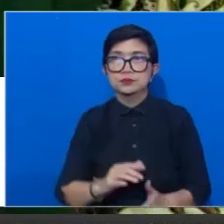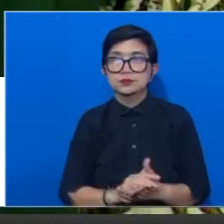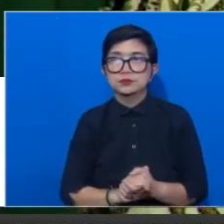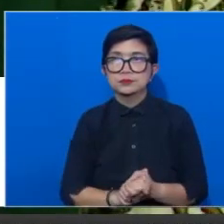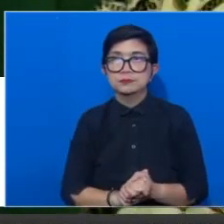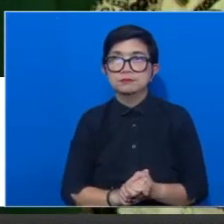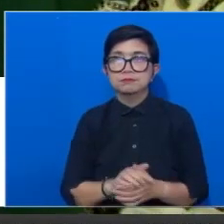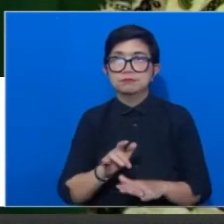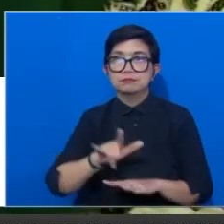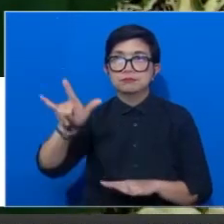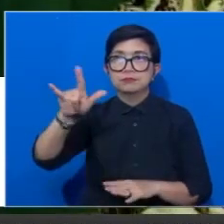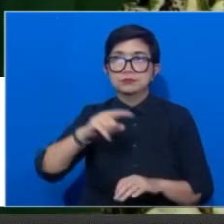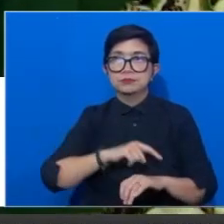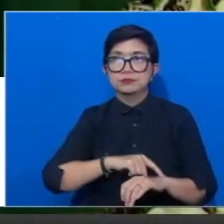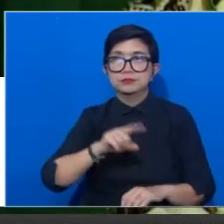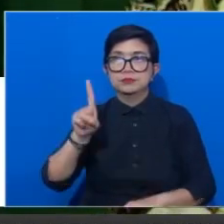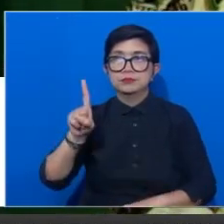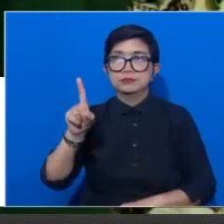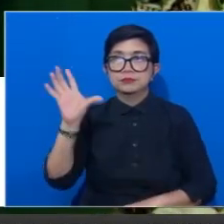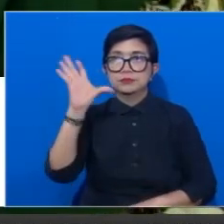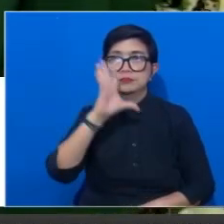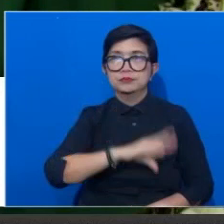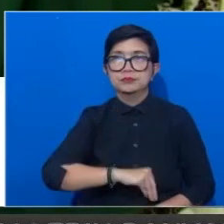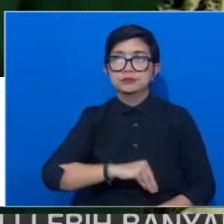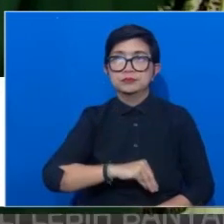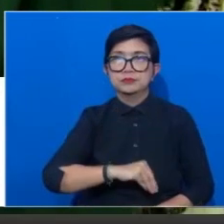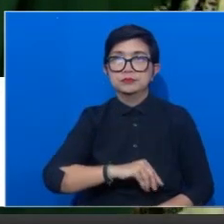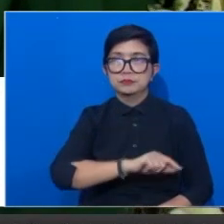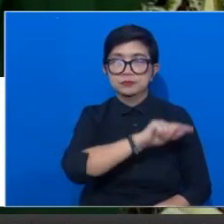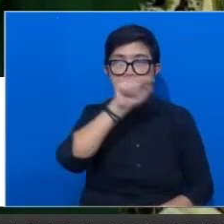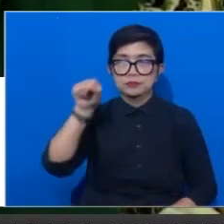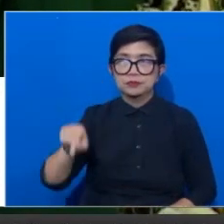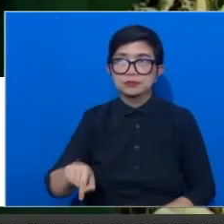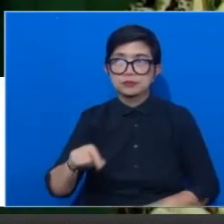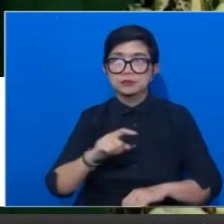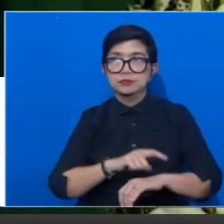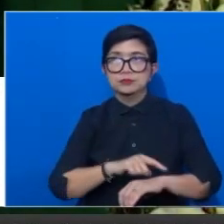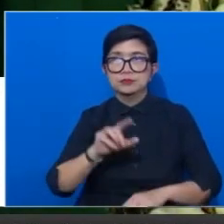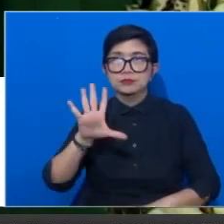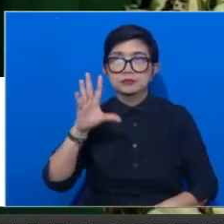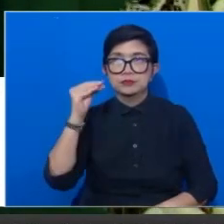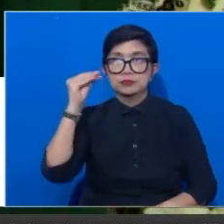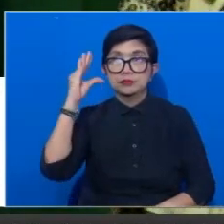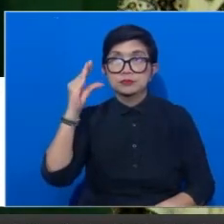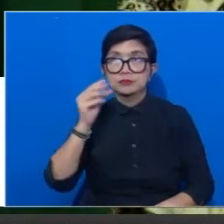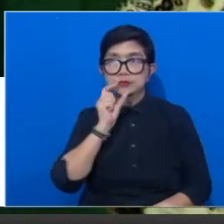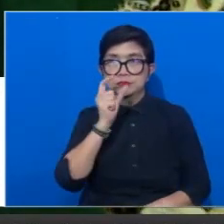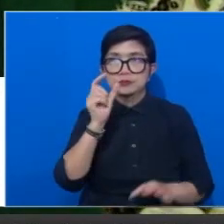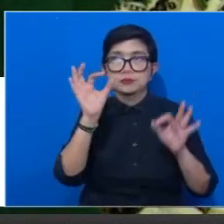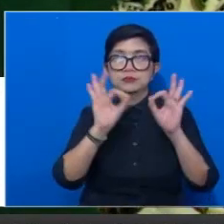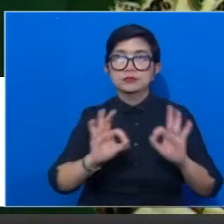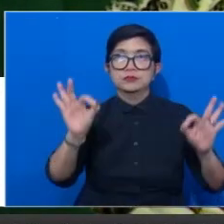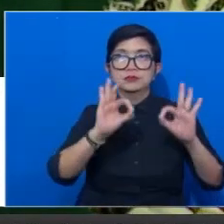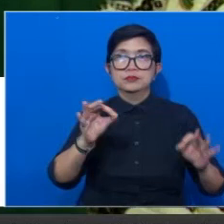1 malam. Nah itu sampai jam 5 pagi. Untuk clean up, kita langsung